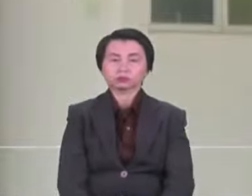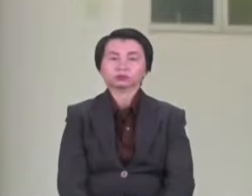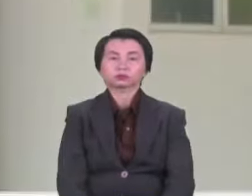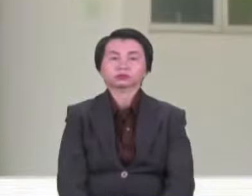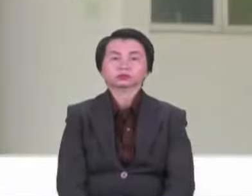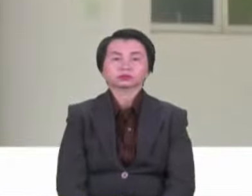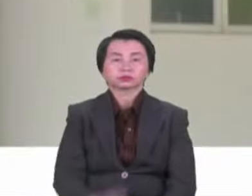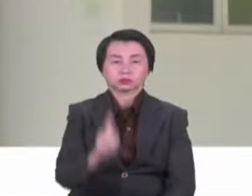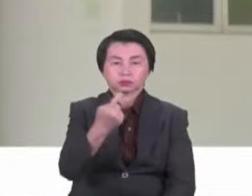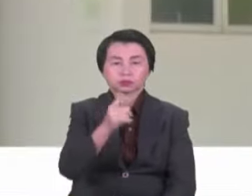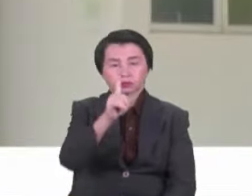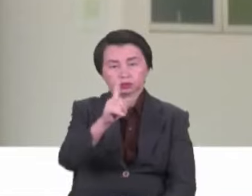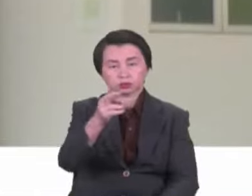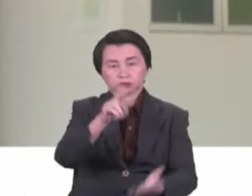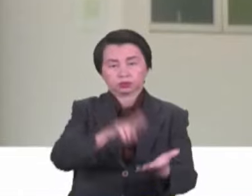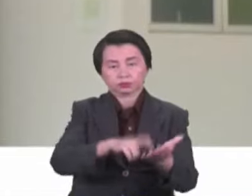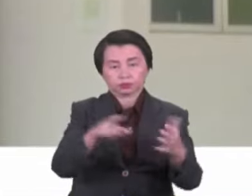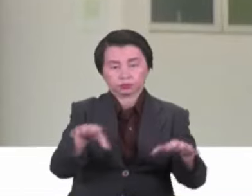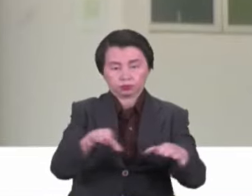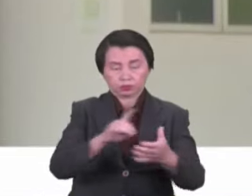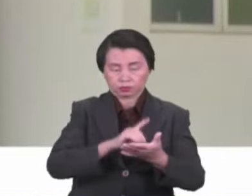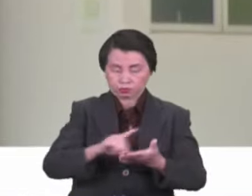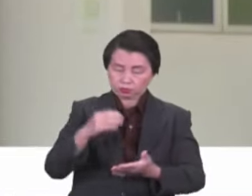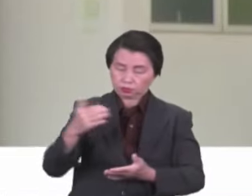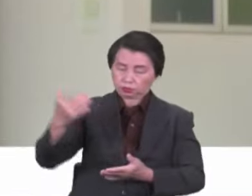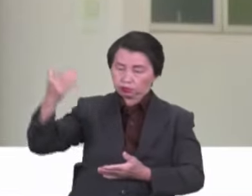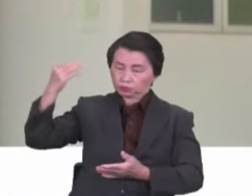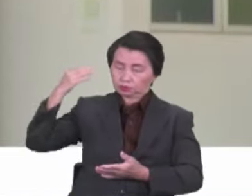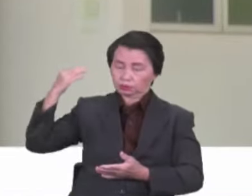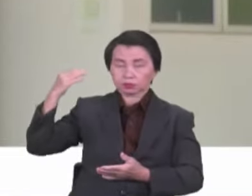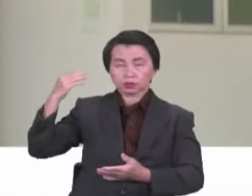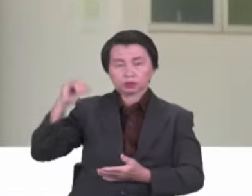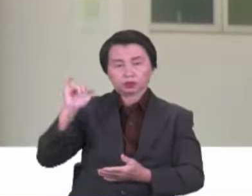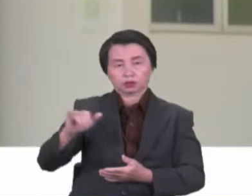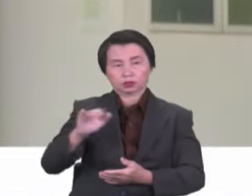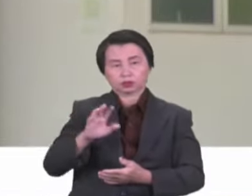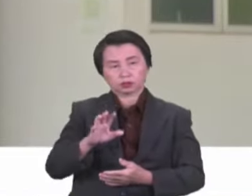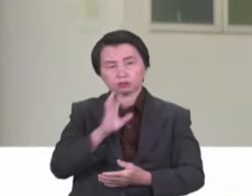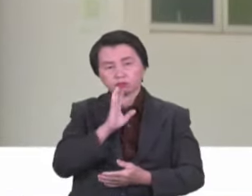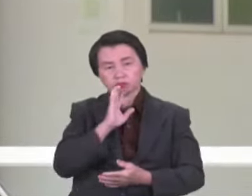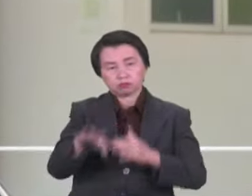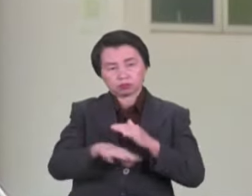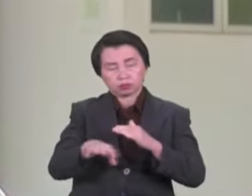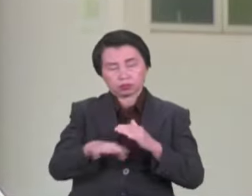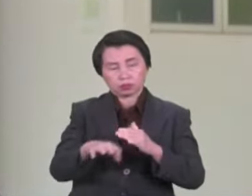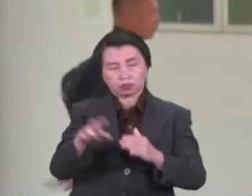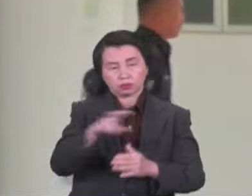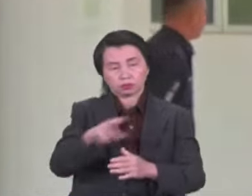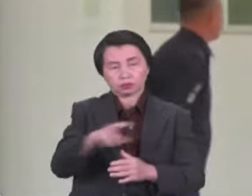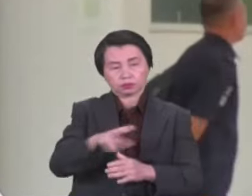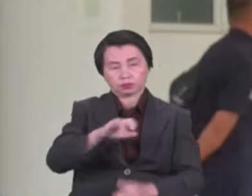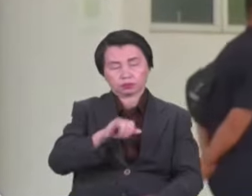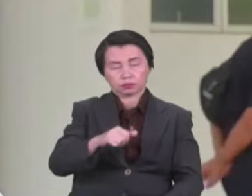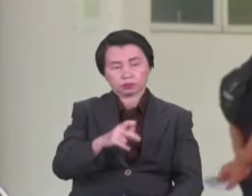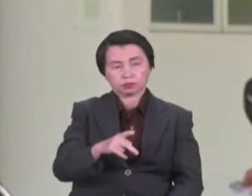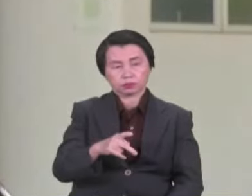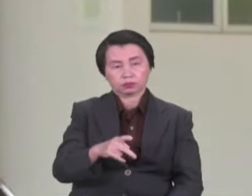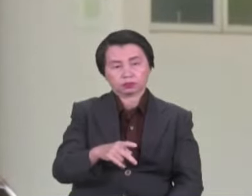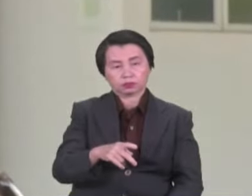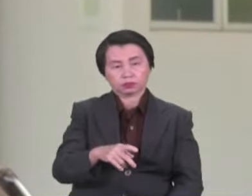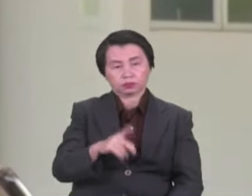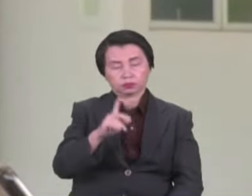Hanya ada satu report dibuat pada setakat ini pada minggu lepas yang disiasat dia buat atas kesalahan pilihan raya dan tak ada tangkapan.